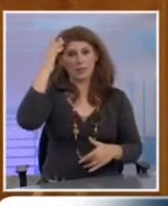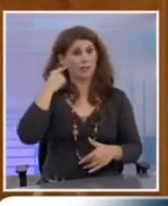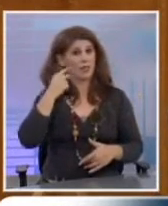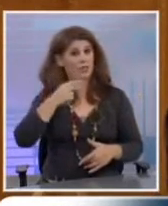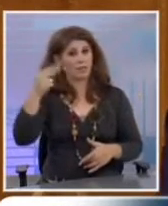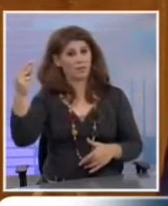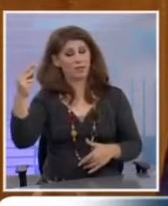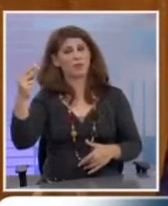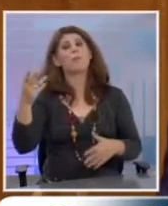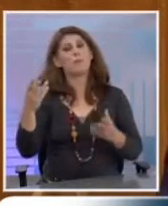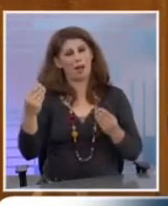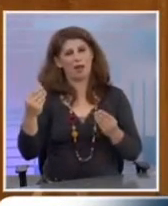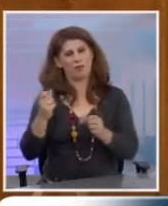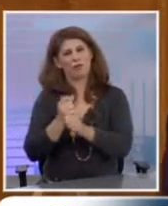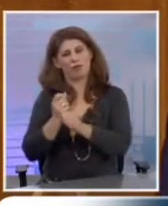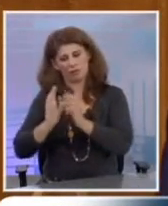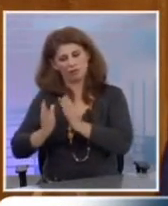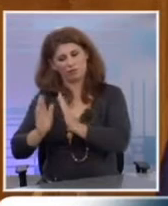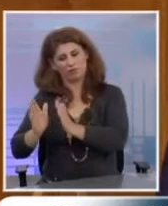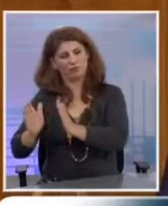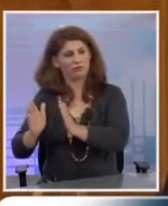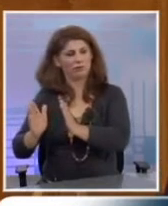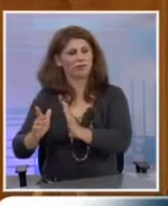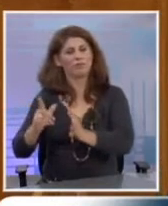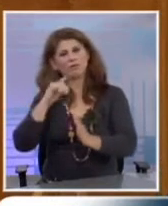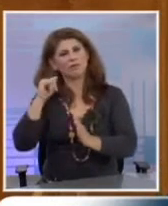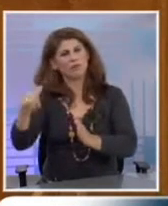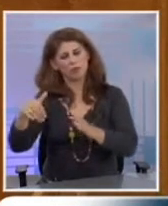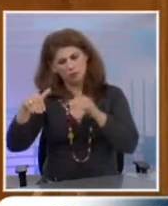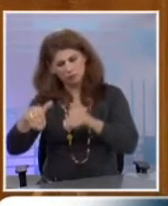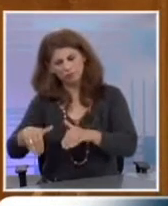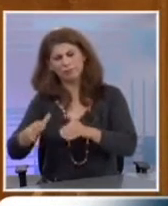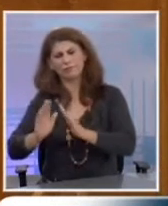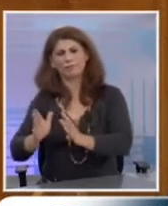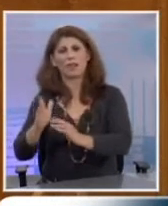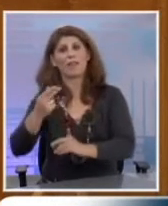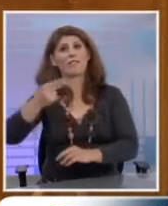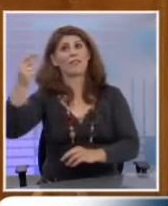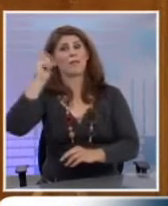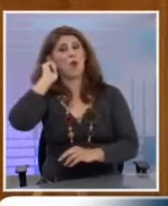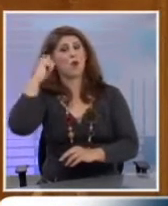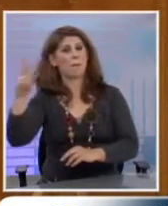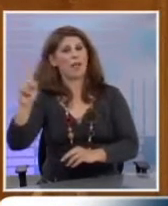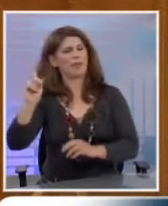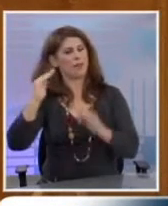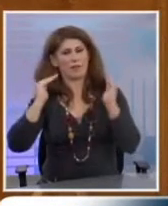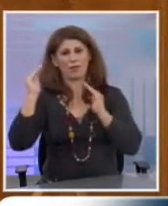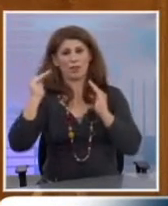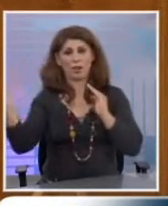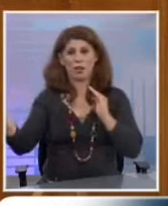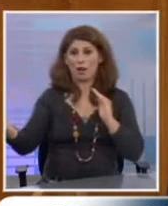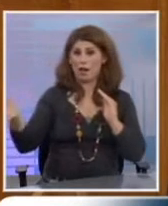γνωστό, ασχολούνται πάρα πολύ και θα συνεχίσουν ανελιπώς να ασχολούνται. Γι' αυτό δεν υπάρχει καμία αμφιβολία. Αλλά μας είπαν